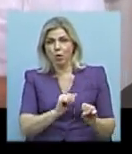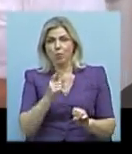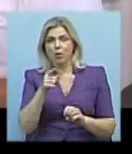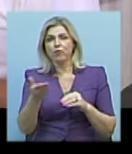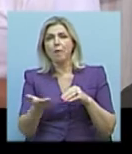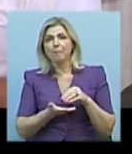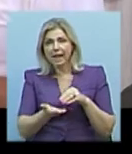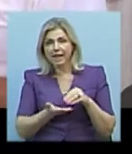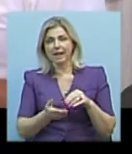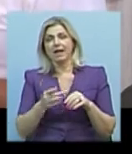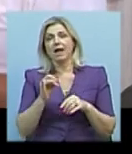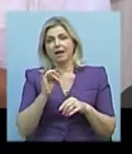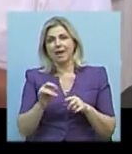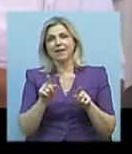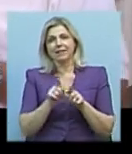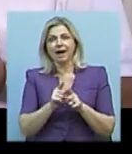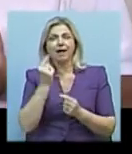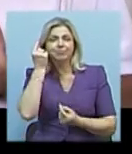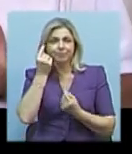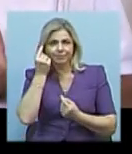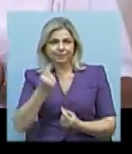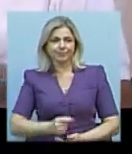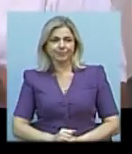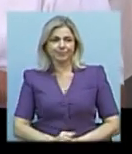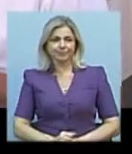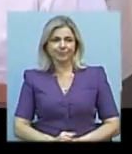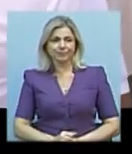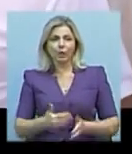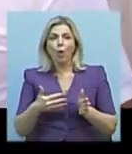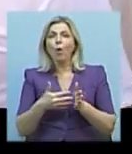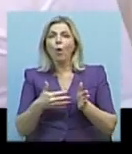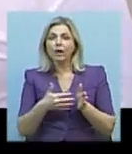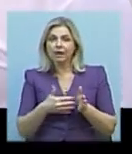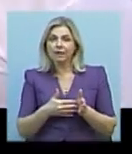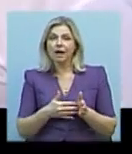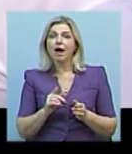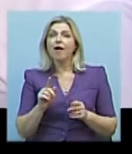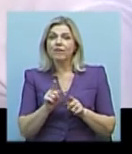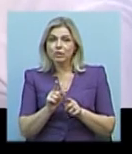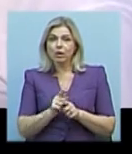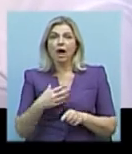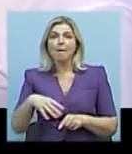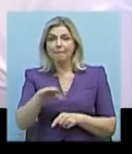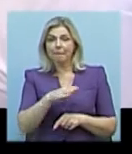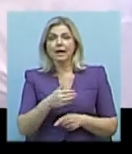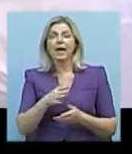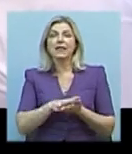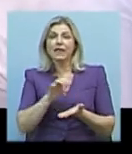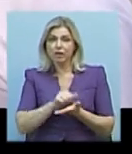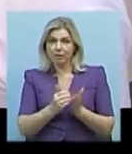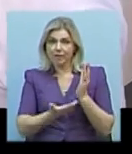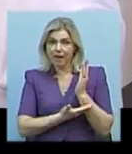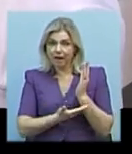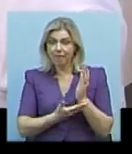ріжуть, розумієте, така є тут така річ, що воно колить, розумієте, бо все ж таки ми нищимо дерева. От воно у